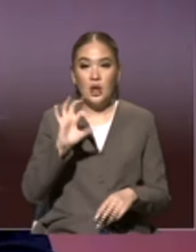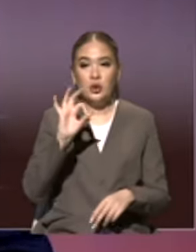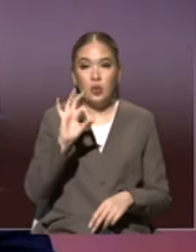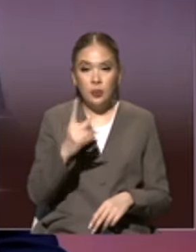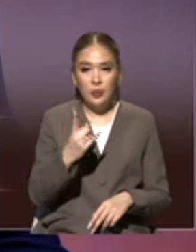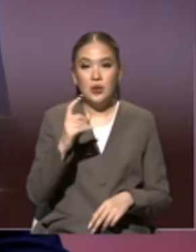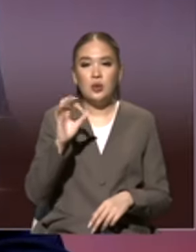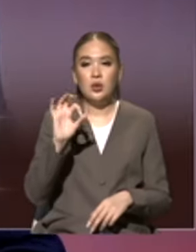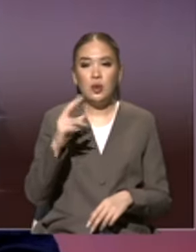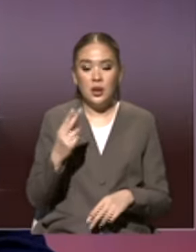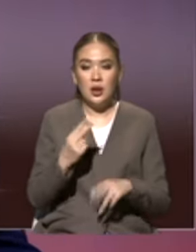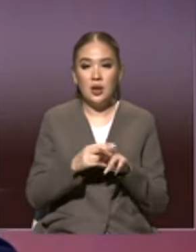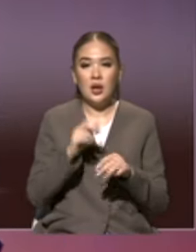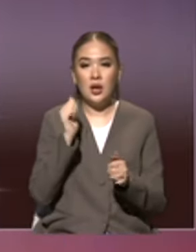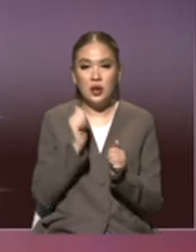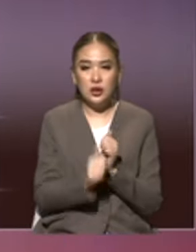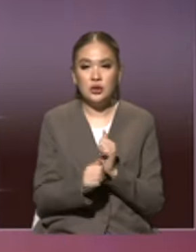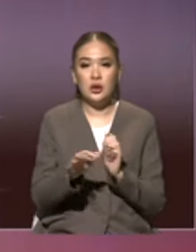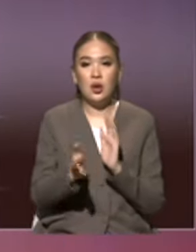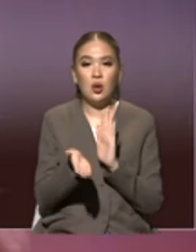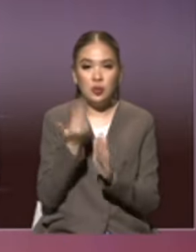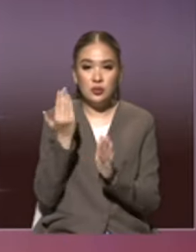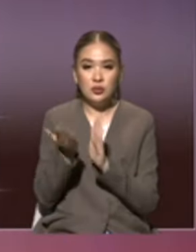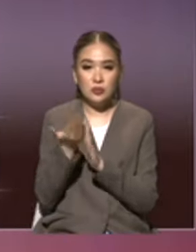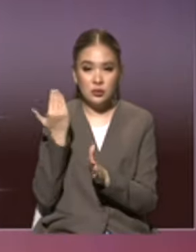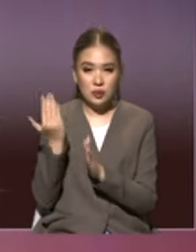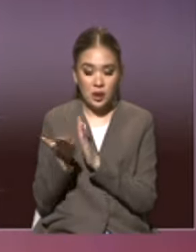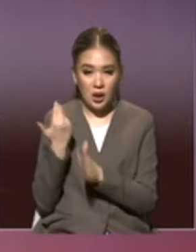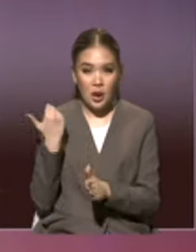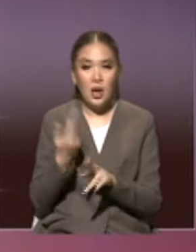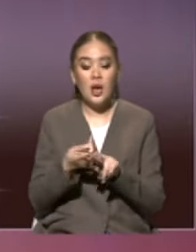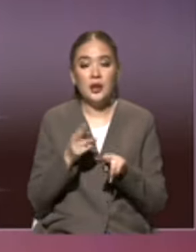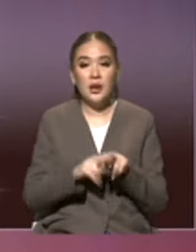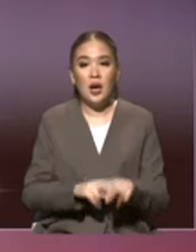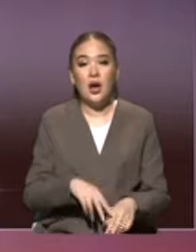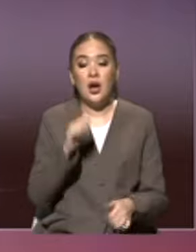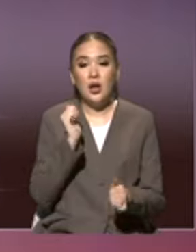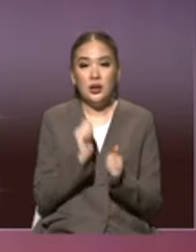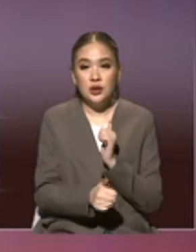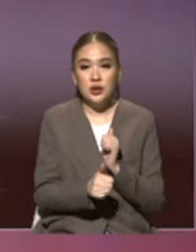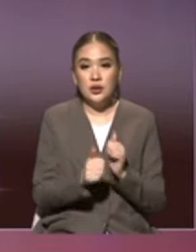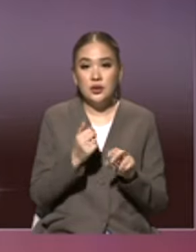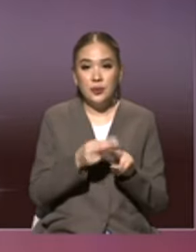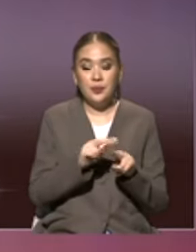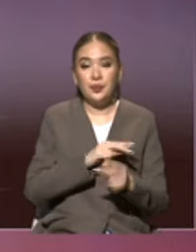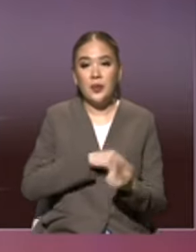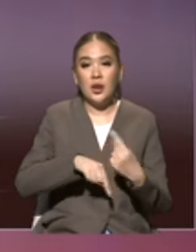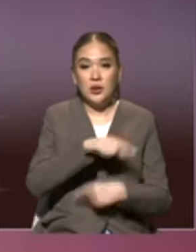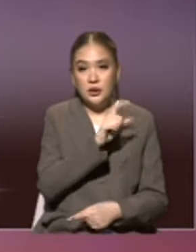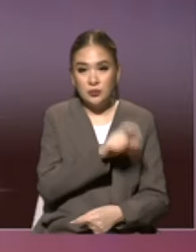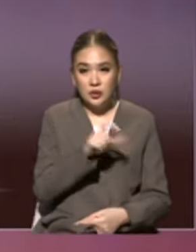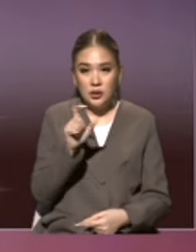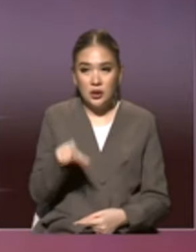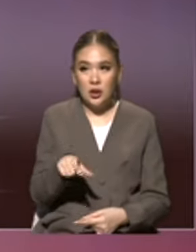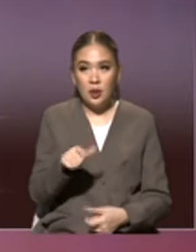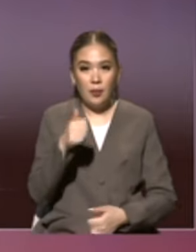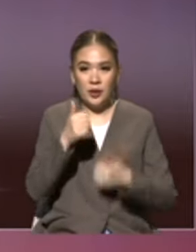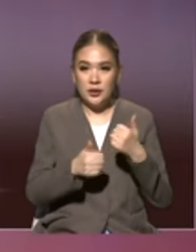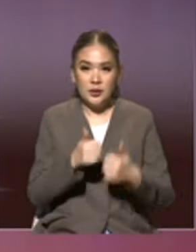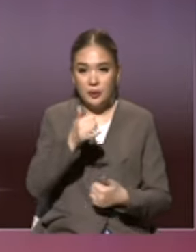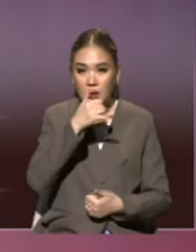балл снимать етіледі. Иә, сондықтан сіз уже қалған кәсіпкерлермен сіздің бәсекеңіз төмендейді. Сіз бәсекелесе алмайсыз